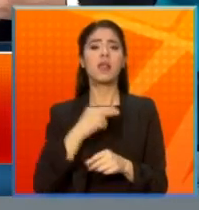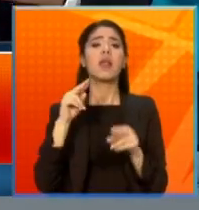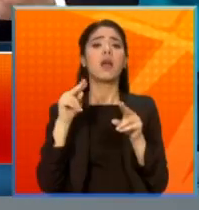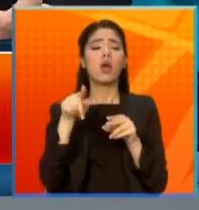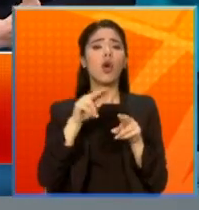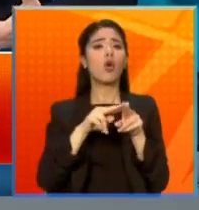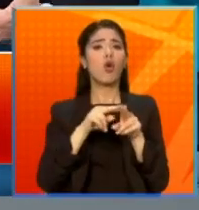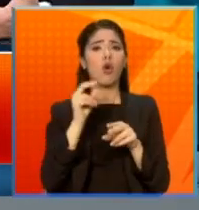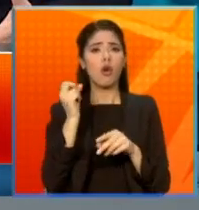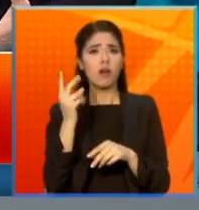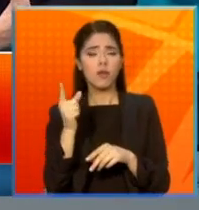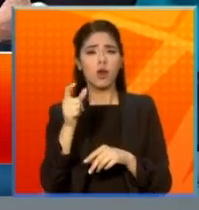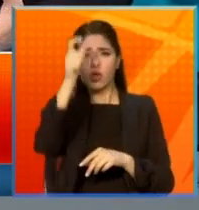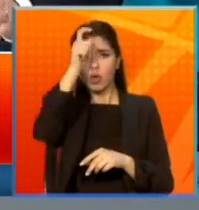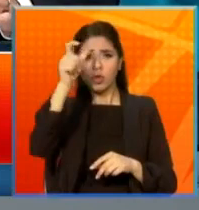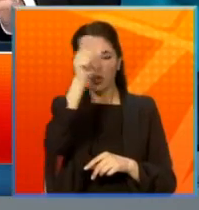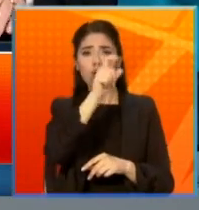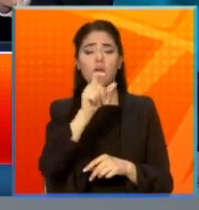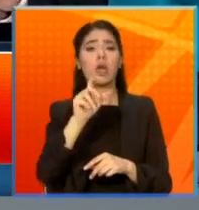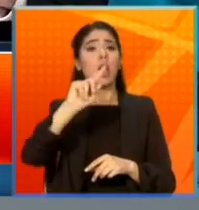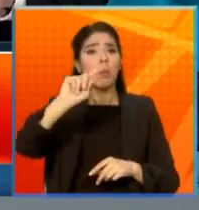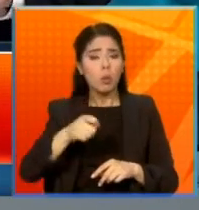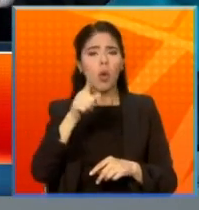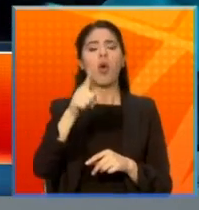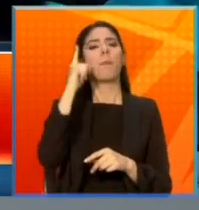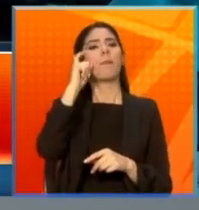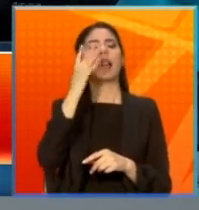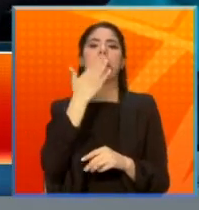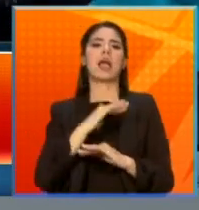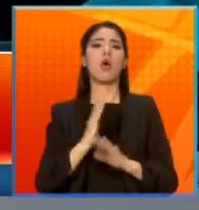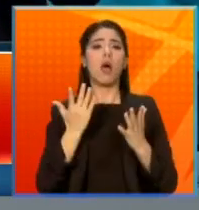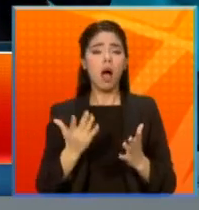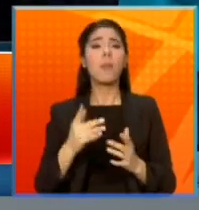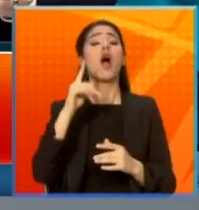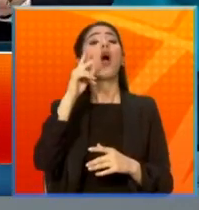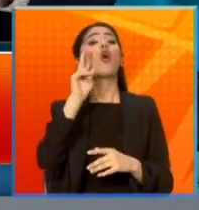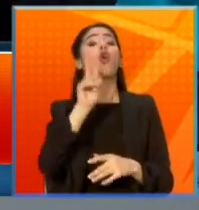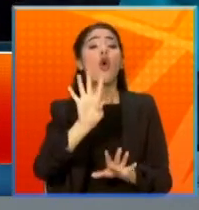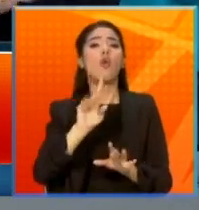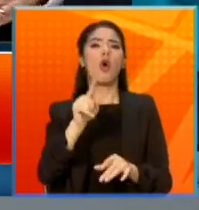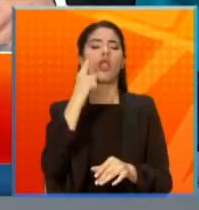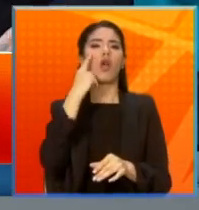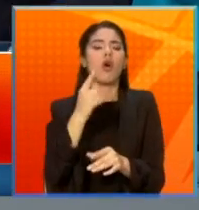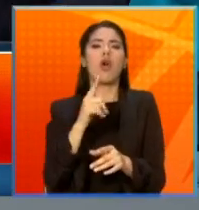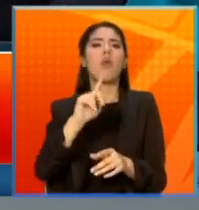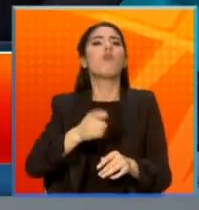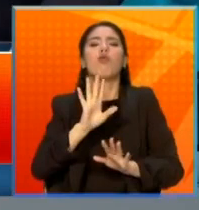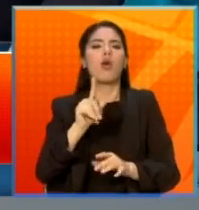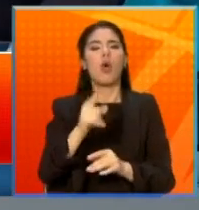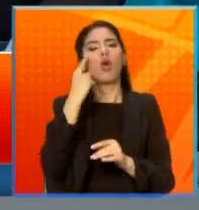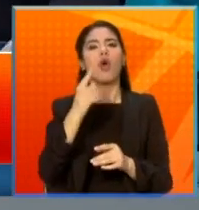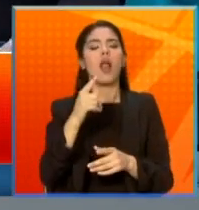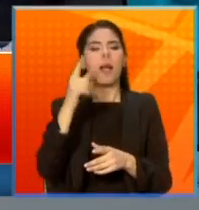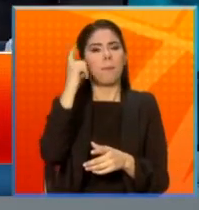Elimizde koronavirüsün Türkiye'de görüldüğüne dair henüz bir bilgi yok ama görülmediğine dair de bir bilgi yok. Eğer o